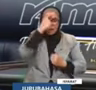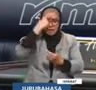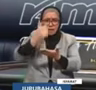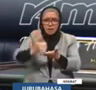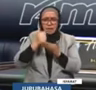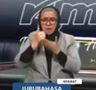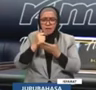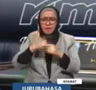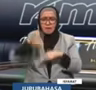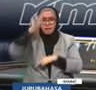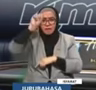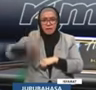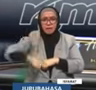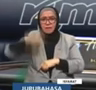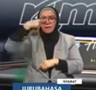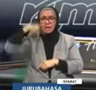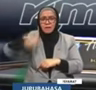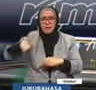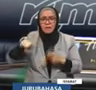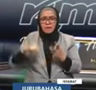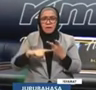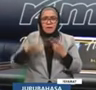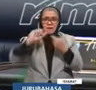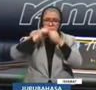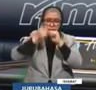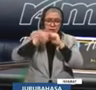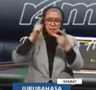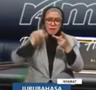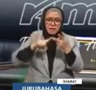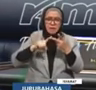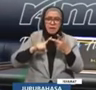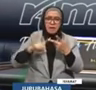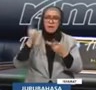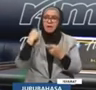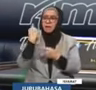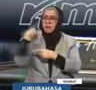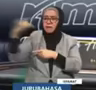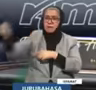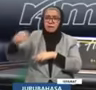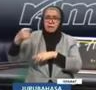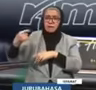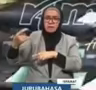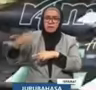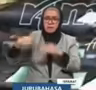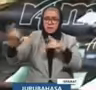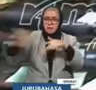Thailand minyak masak dan macam-macam Bagaimana peranan tentara itu